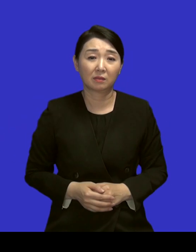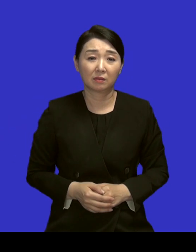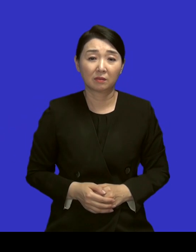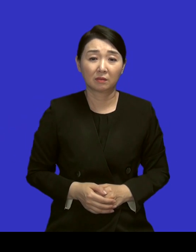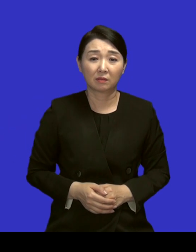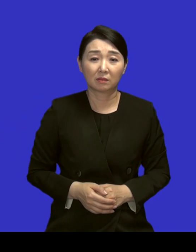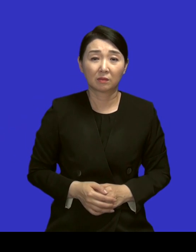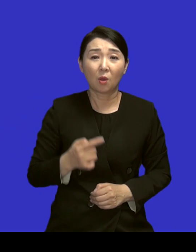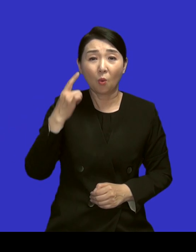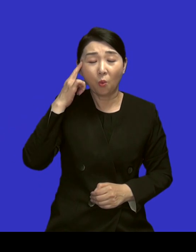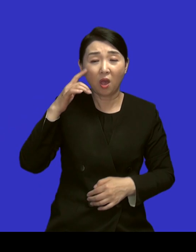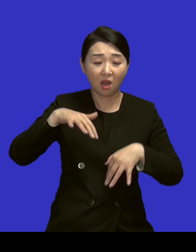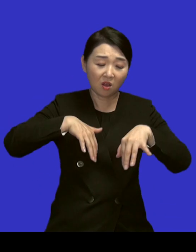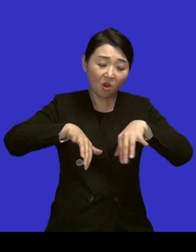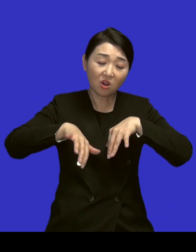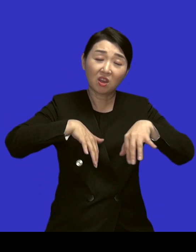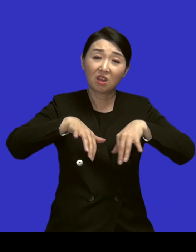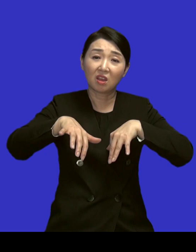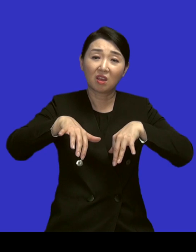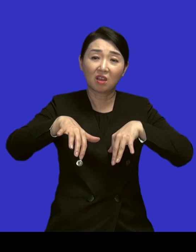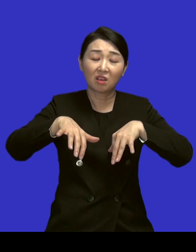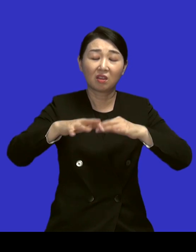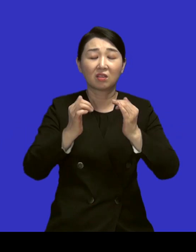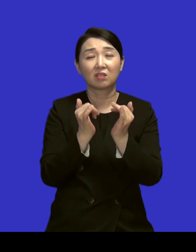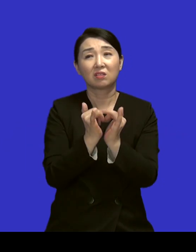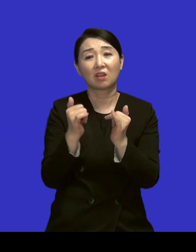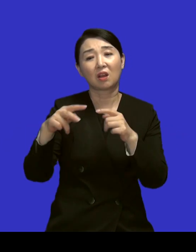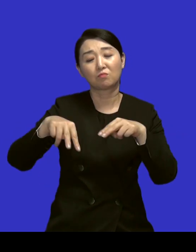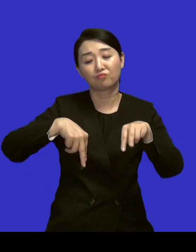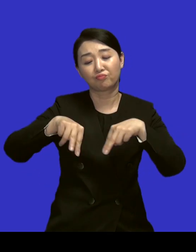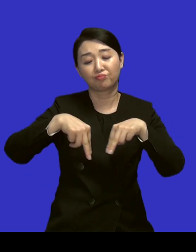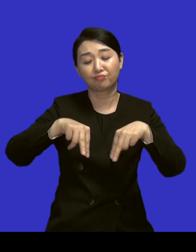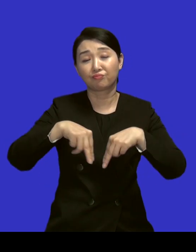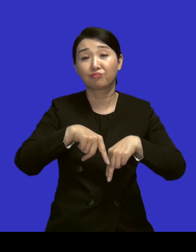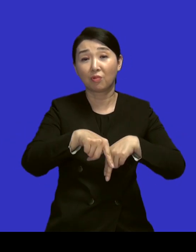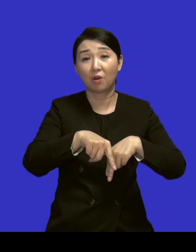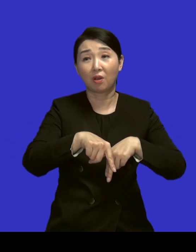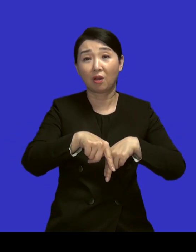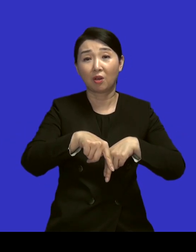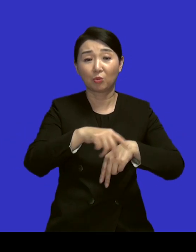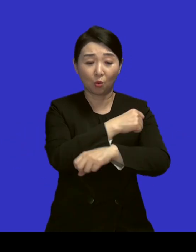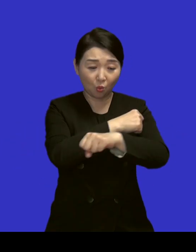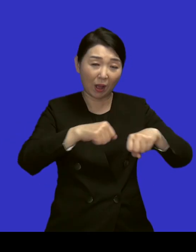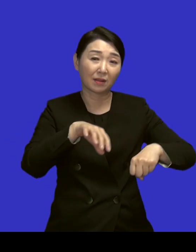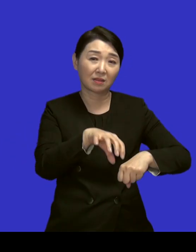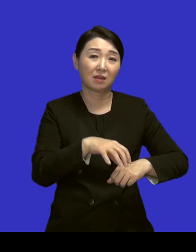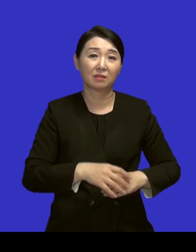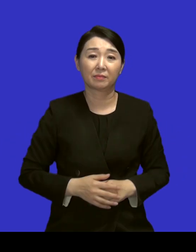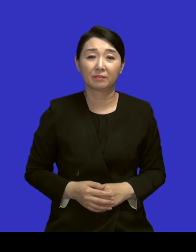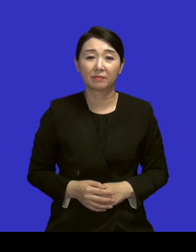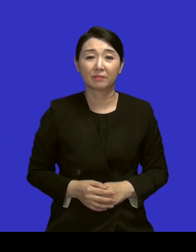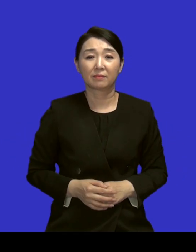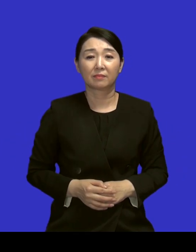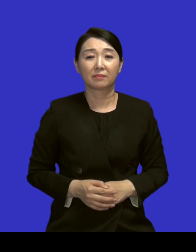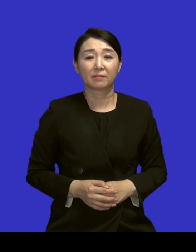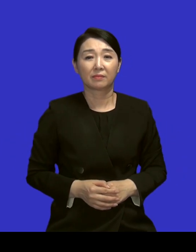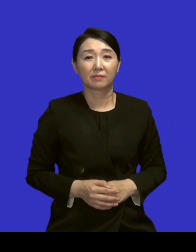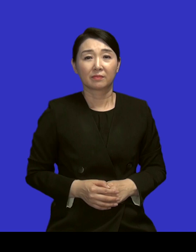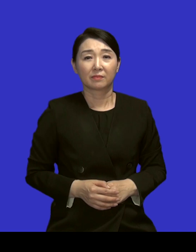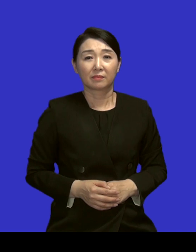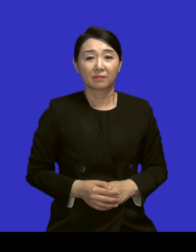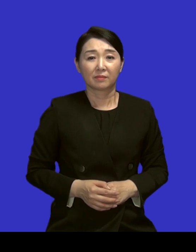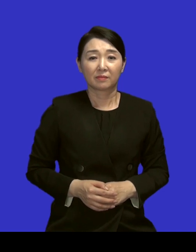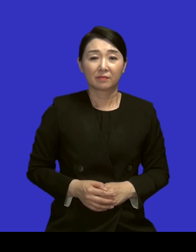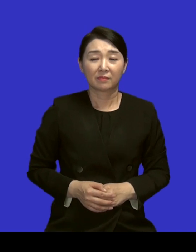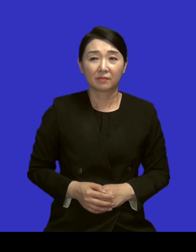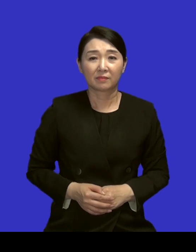보니까 번화가, 가장 세상 문화로 더러워진 광장이라고 써져 있더라고요. 그